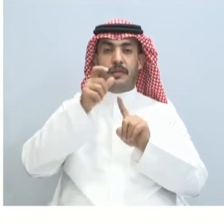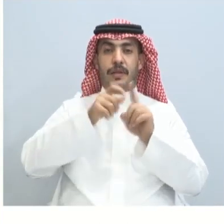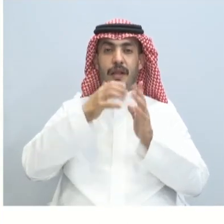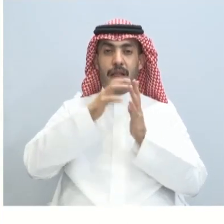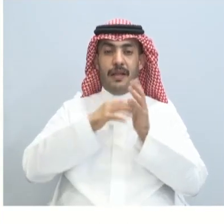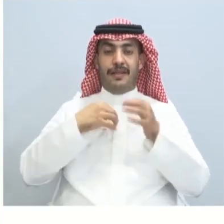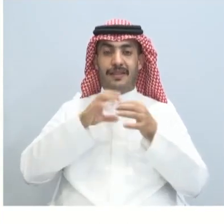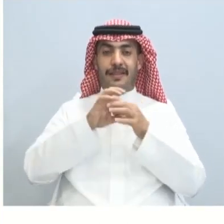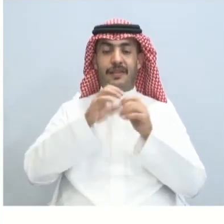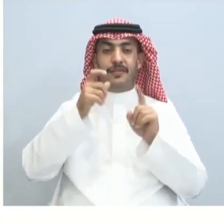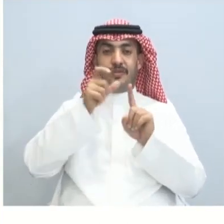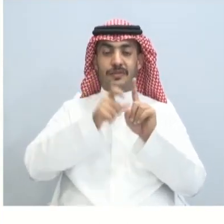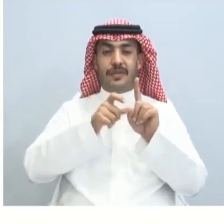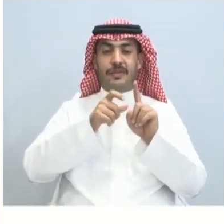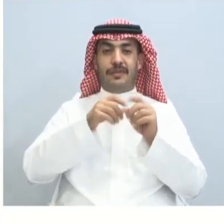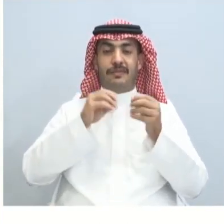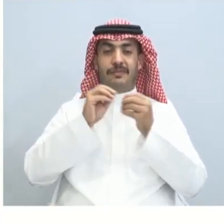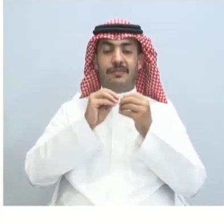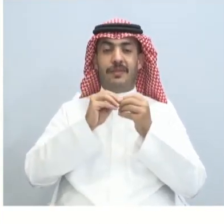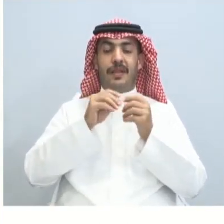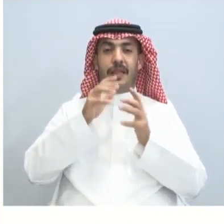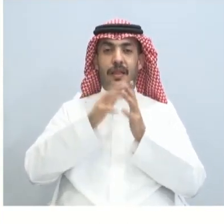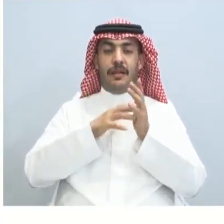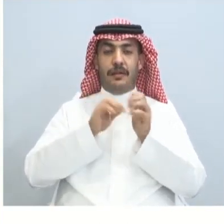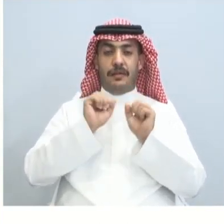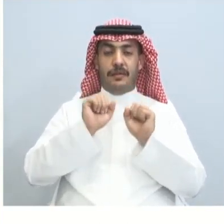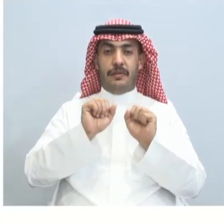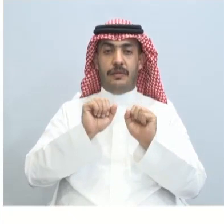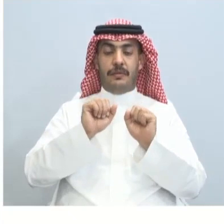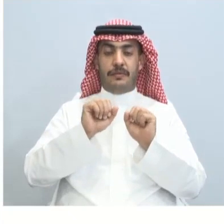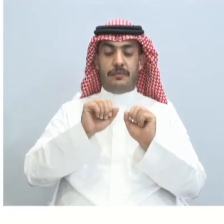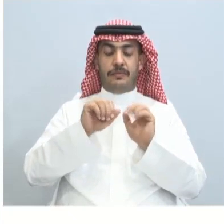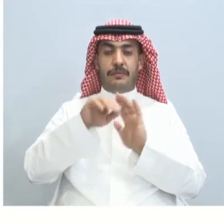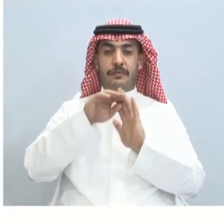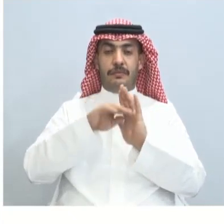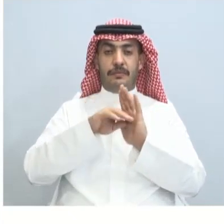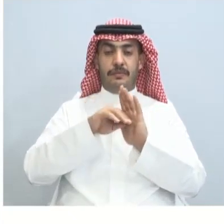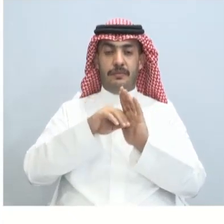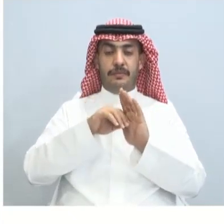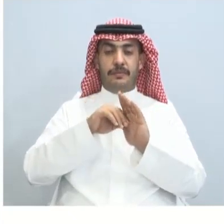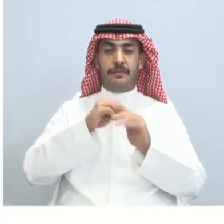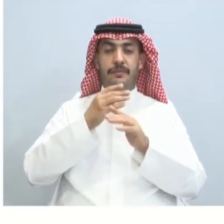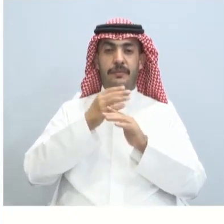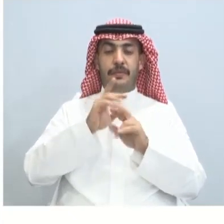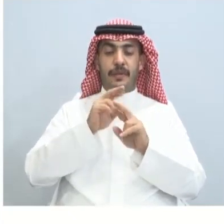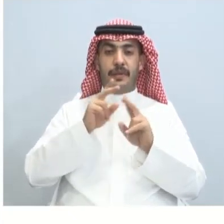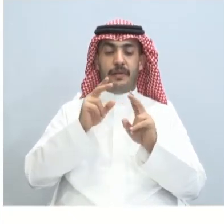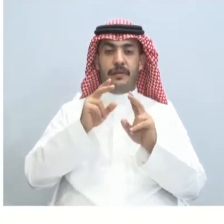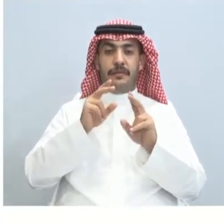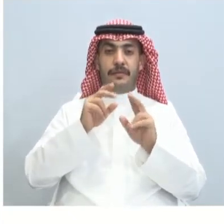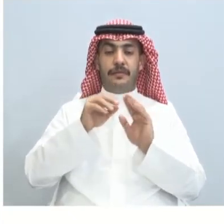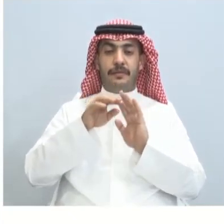لعلاقتك الشخصيه تختلف حينما تكتب خطابات موجهه لجهات او لعملاء او ل مثلا مجتمع